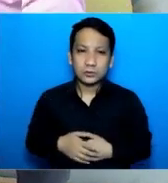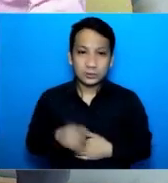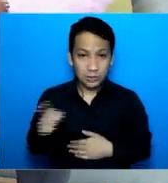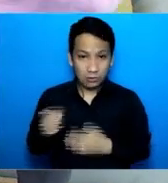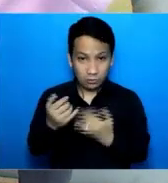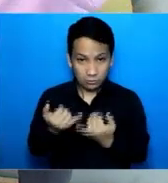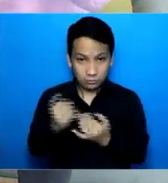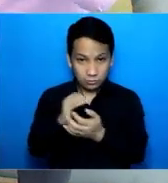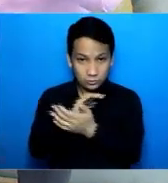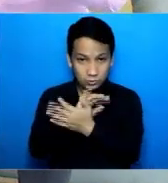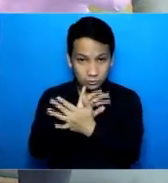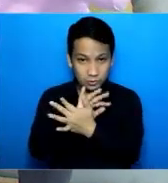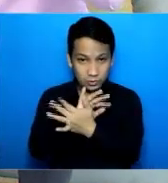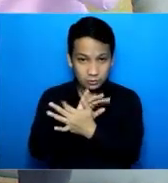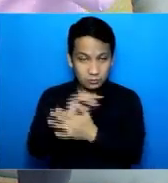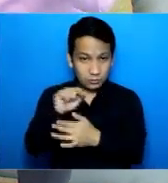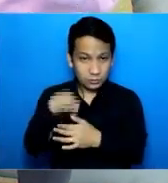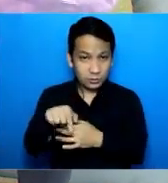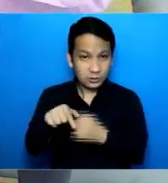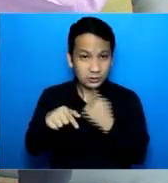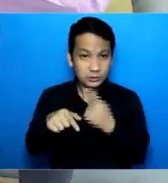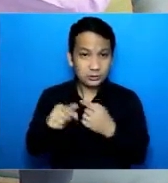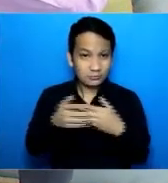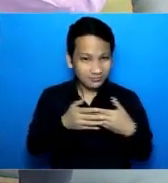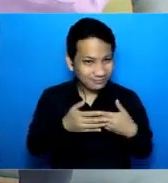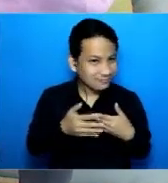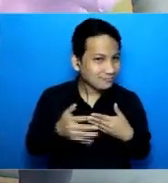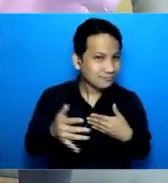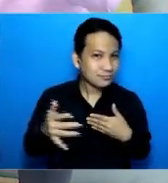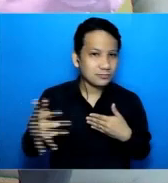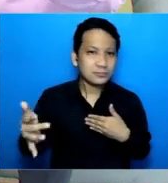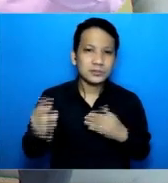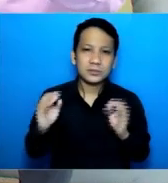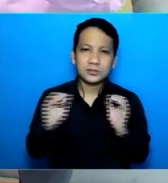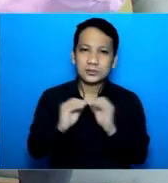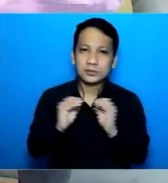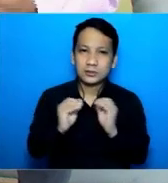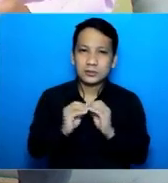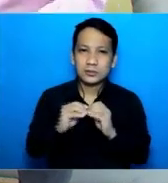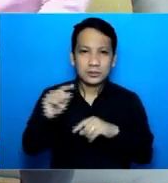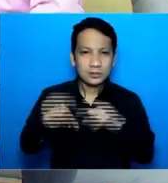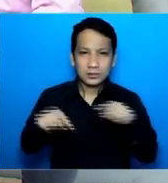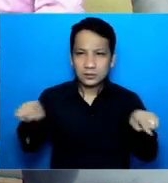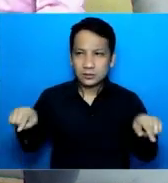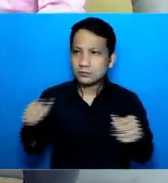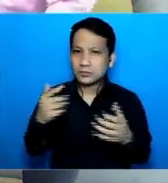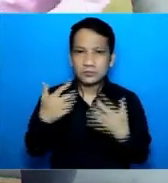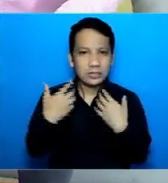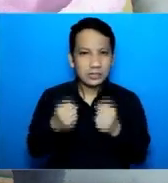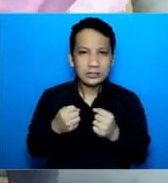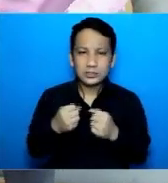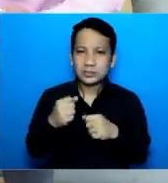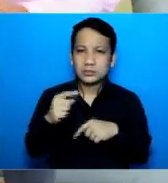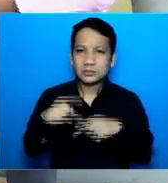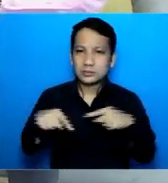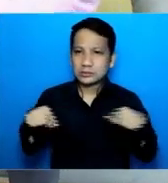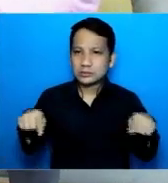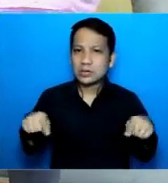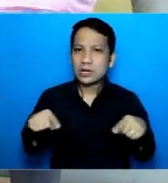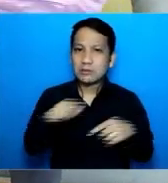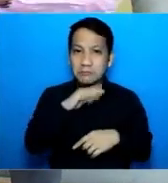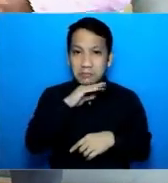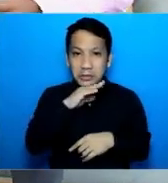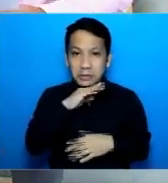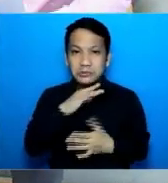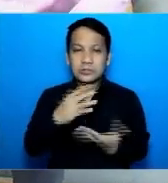it mutates, no? As time goes along, nagiging mas resistant siya sa iba't ibang mga bagay, na yung mga atin tawag natin